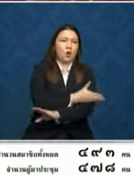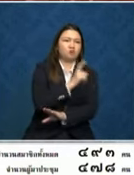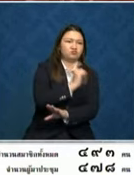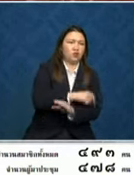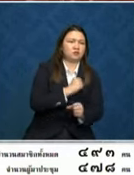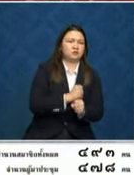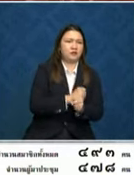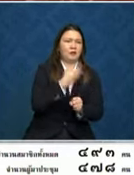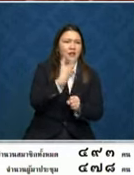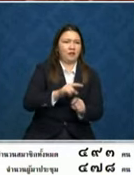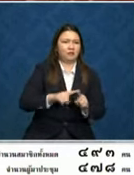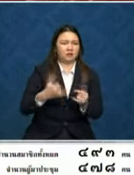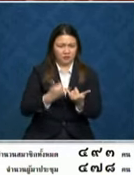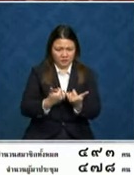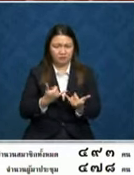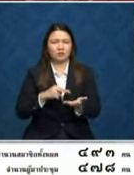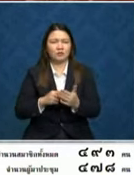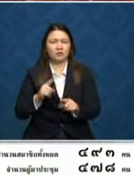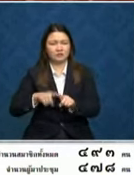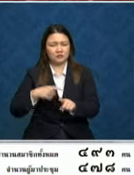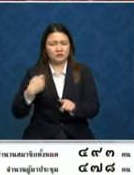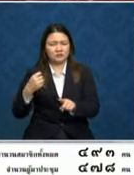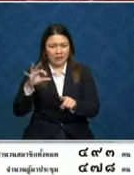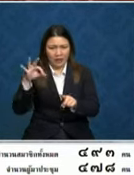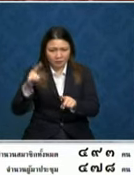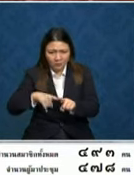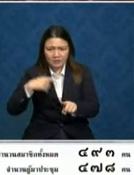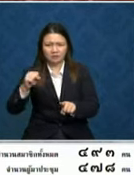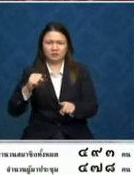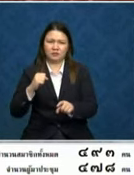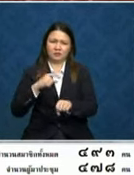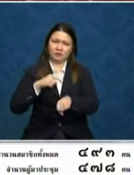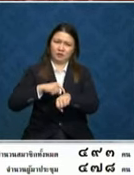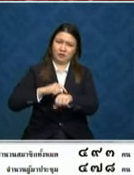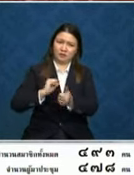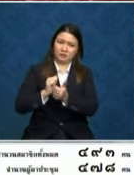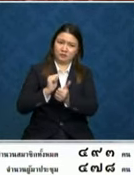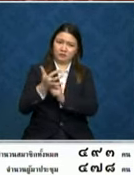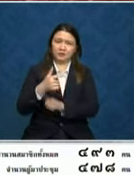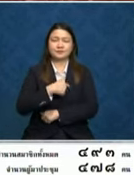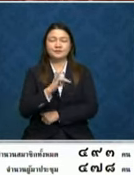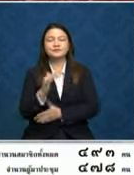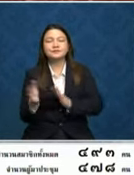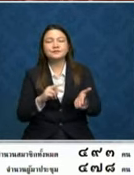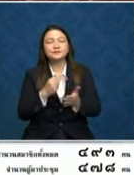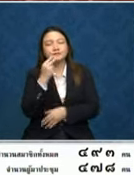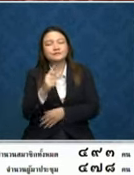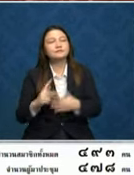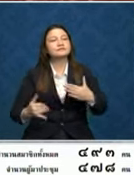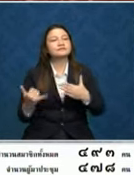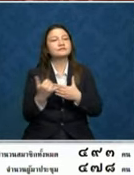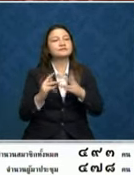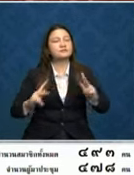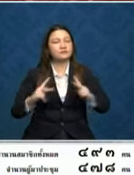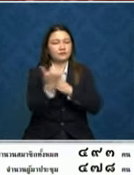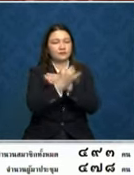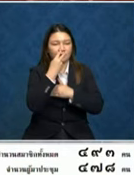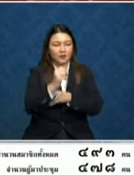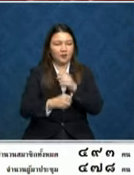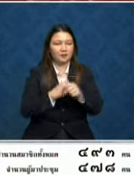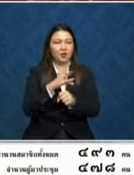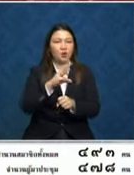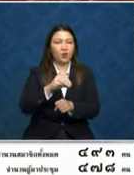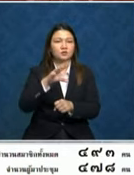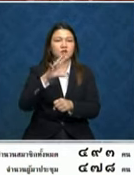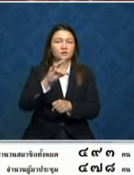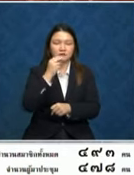คะในขณะเดียวกันค่ะเอกสารชี้แจงงบประมาณนะคะของกระทรวงการต่างประเทศค่ะก็พบว่าในช่วงปี67นะคะท่านได้มีการ